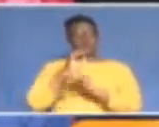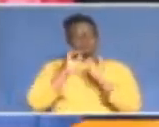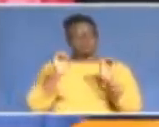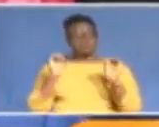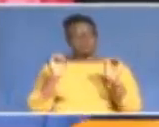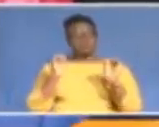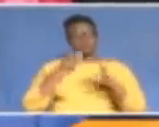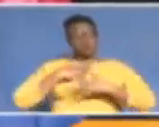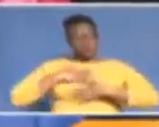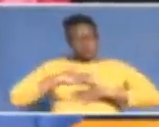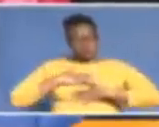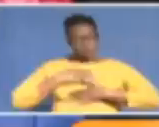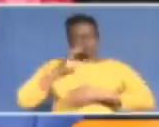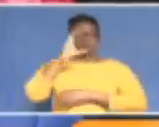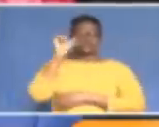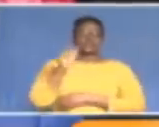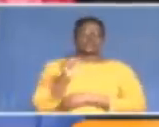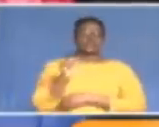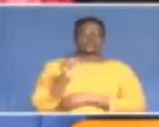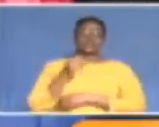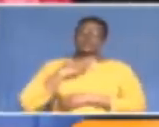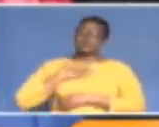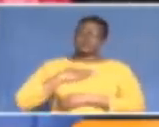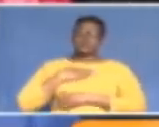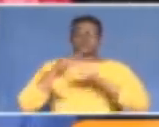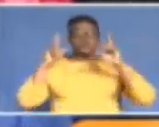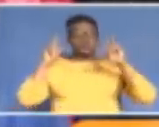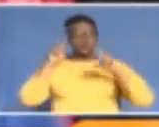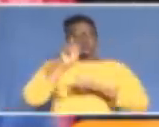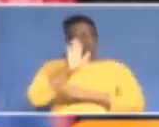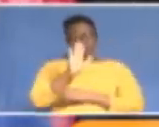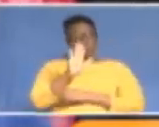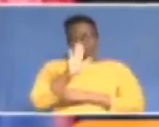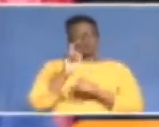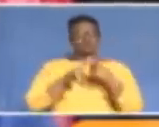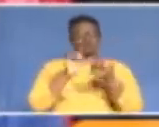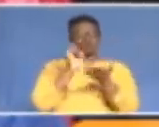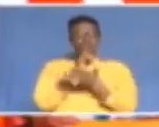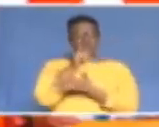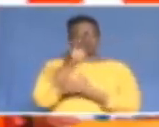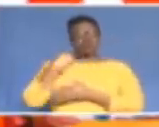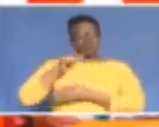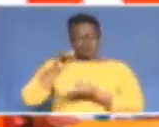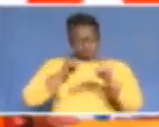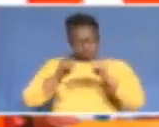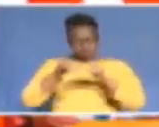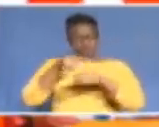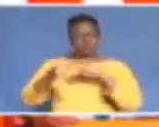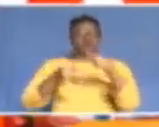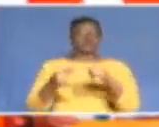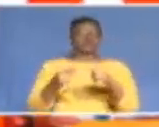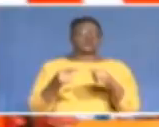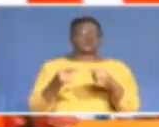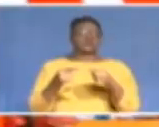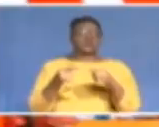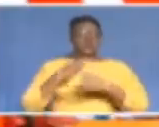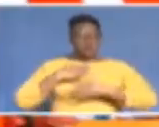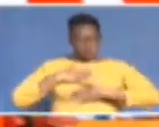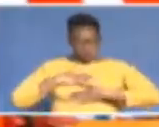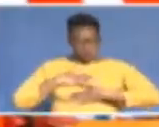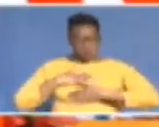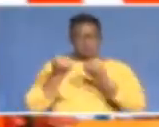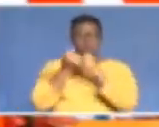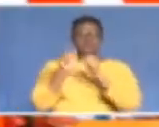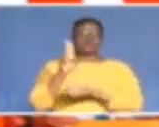CS, your motion to impeach you is on the way. Bwana Uhuru Muyeti Nyanta, tulikuchagua nawe